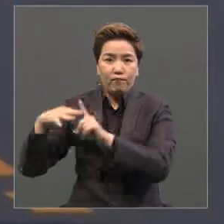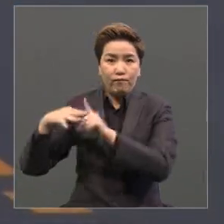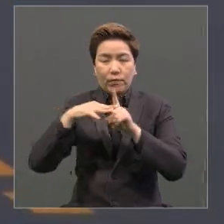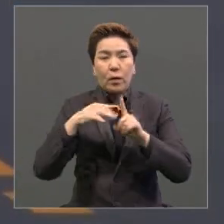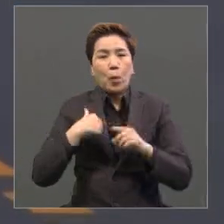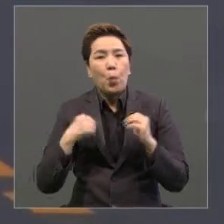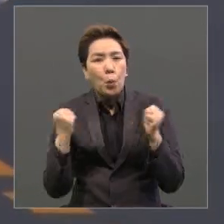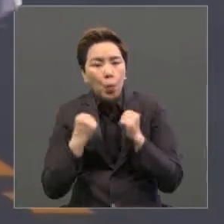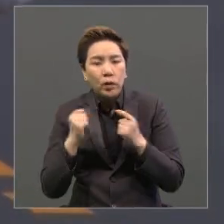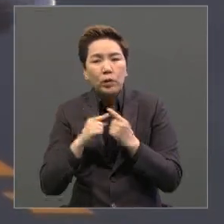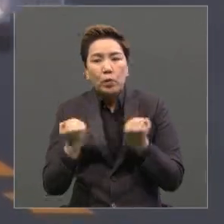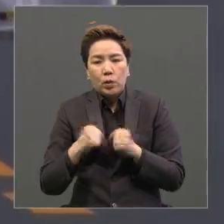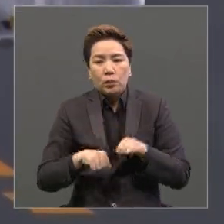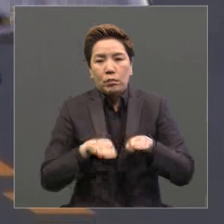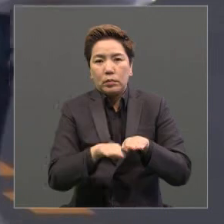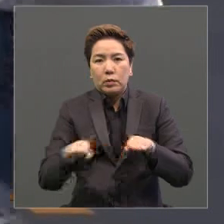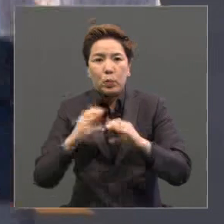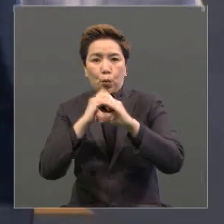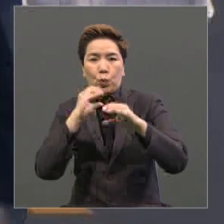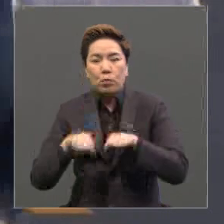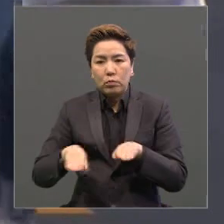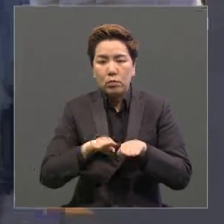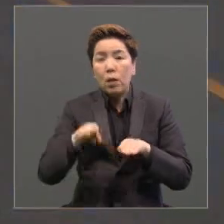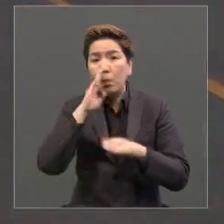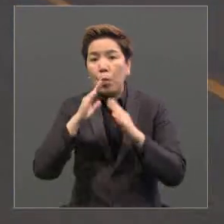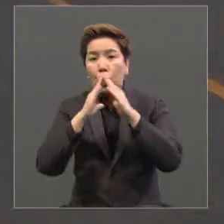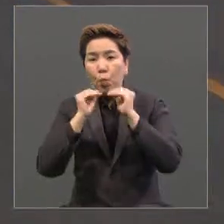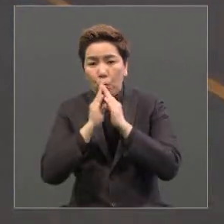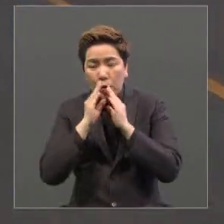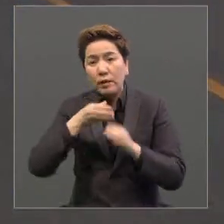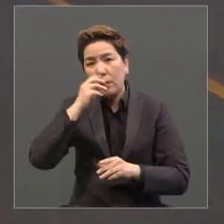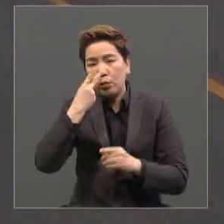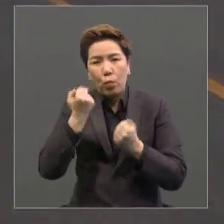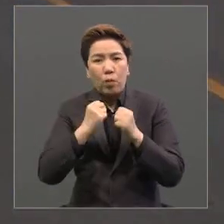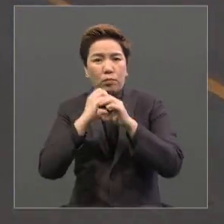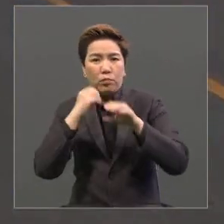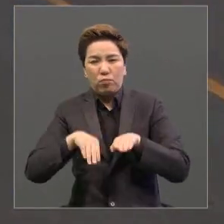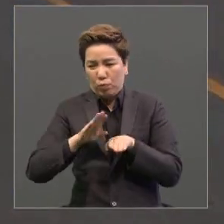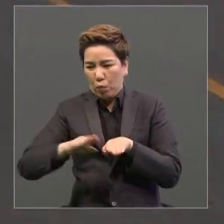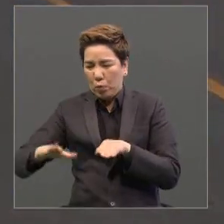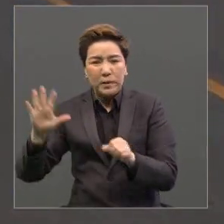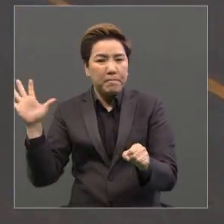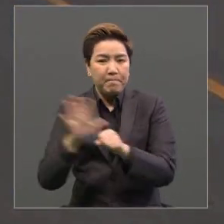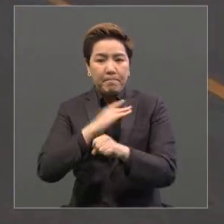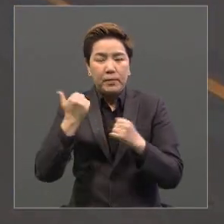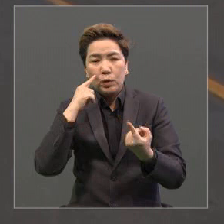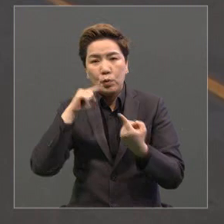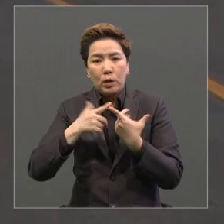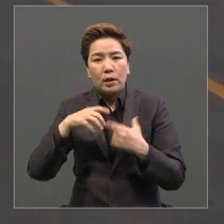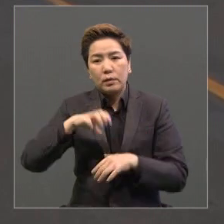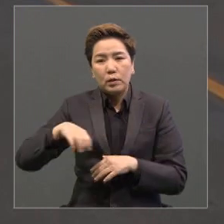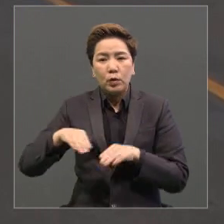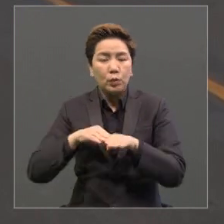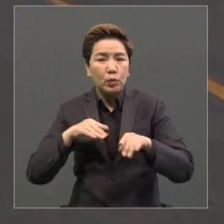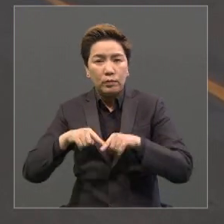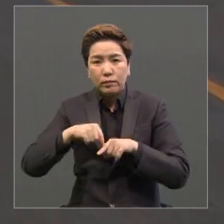อนนี้กังวลเรื่องของสถานที่จอดรถทัวร์นะครับถ้าเกิดใครไปวัดพระแก้วช่วงนี้จะเห็นได้เลยนะว่ารถทัวร์จอดกันแน่นหนามากตาม